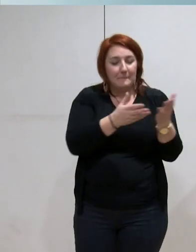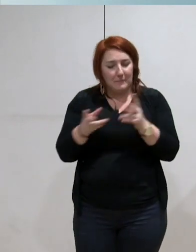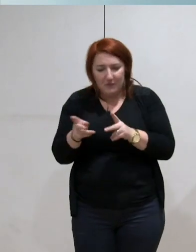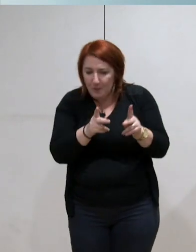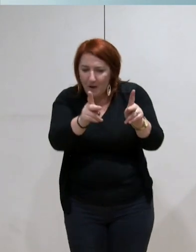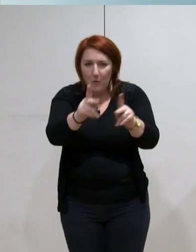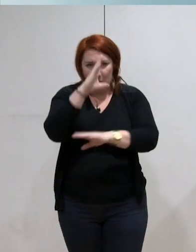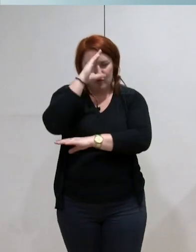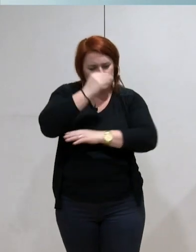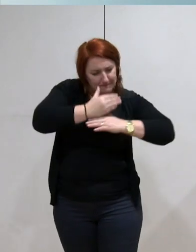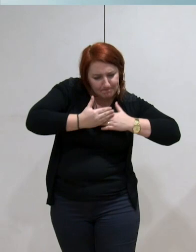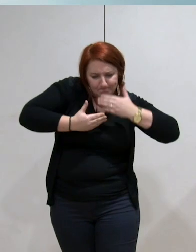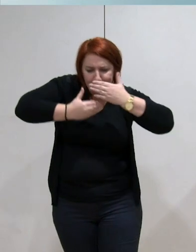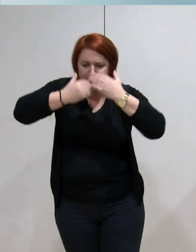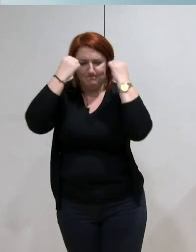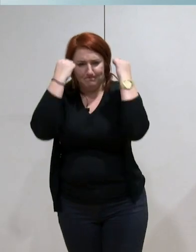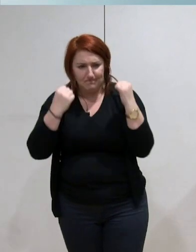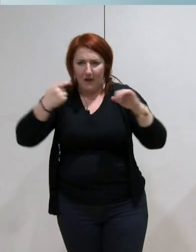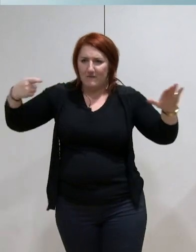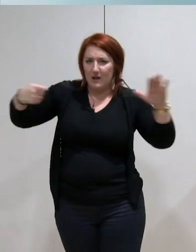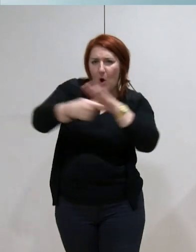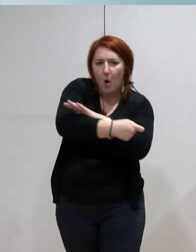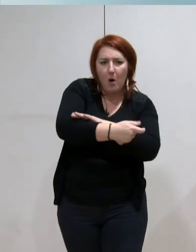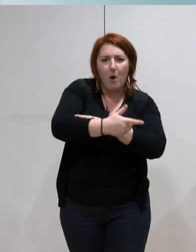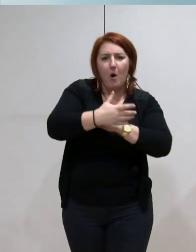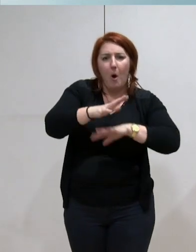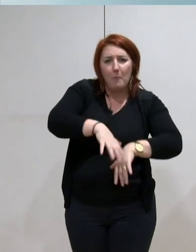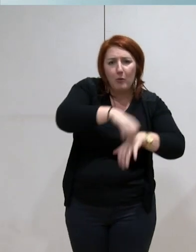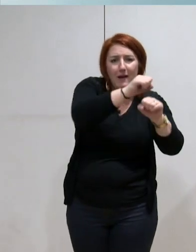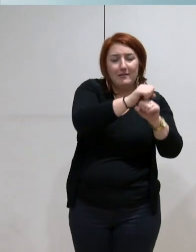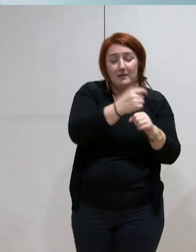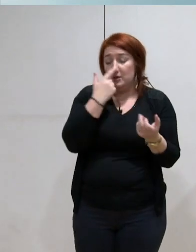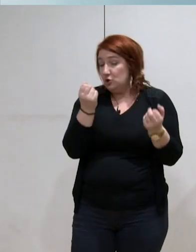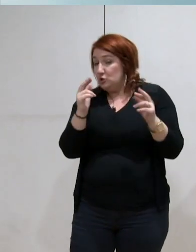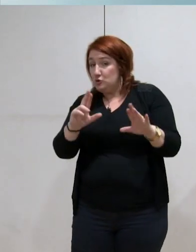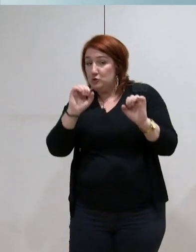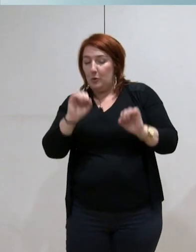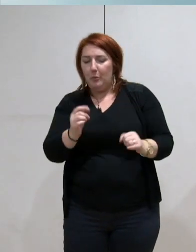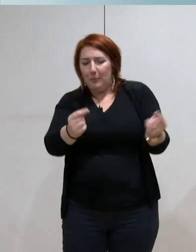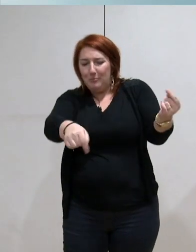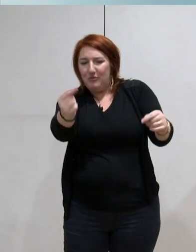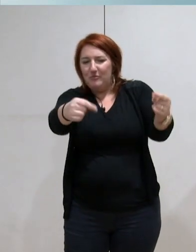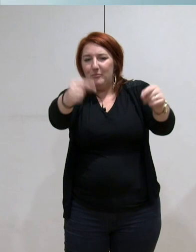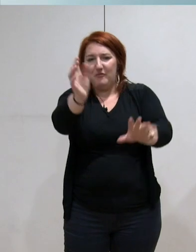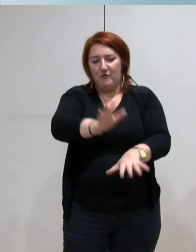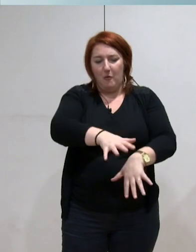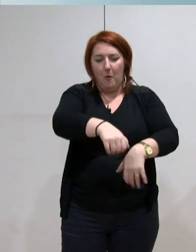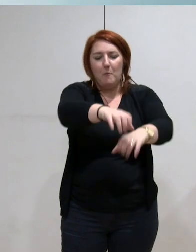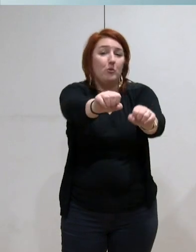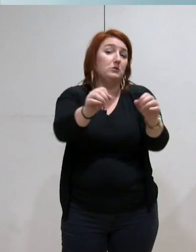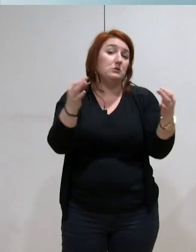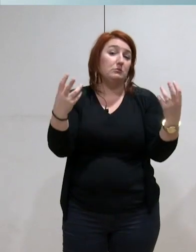aidés qui permettront sûrement à la collectivité des embauche comme nous en avons fait un certain nombre déjà d'emplois